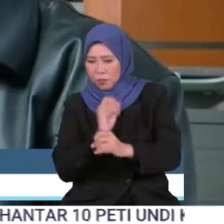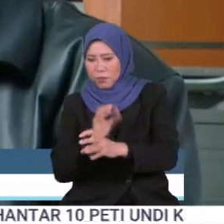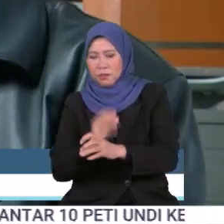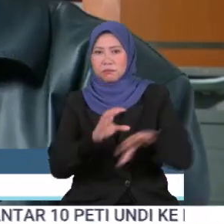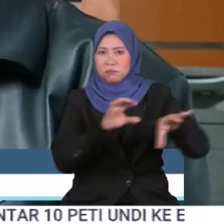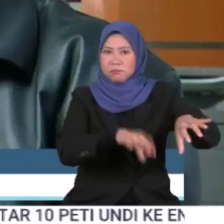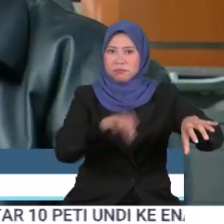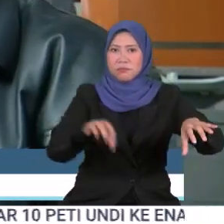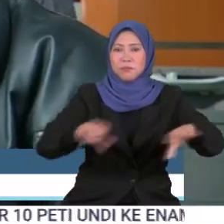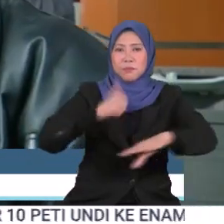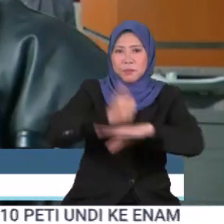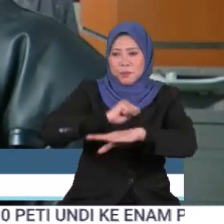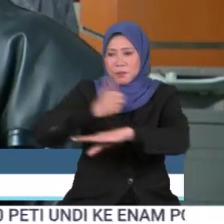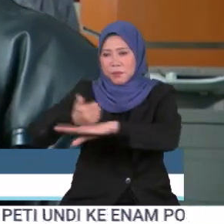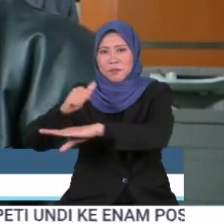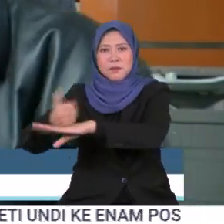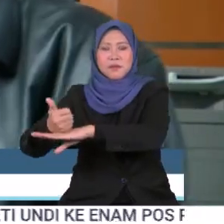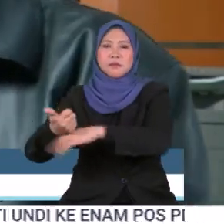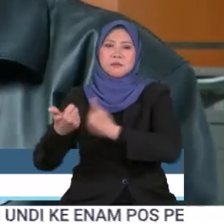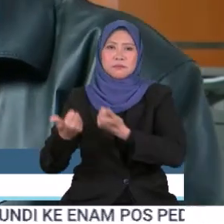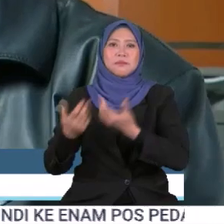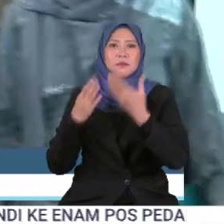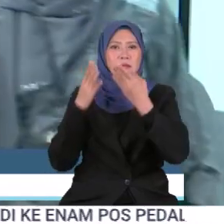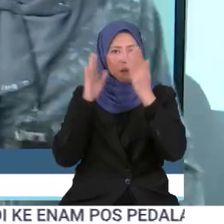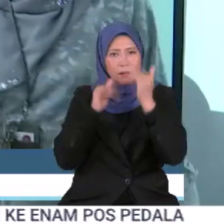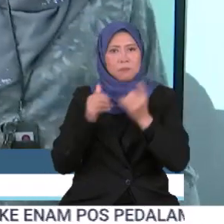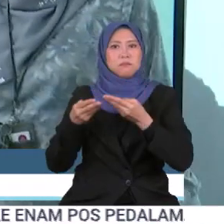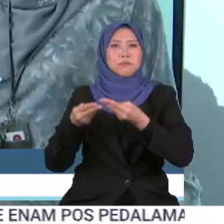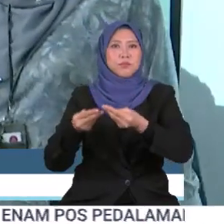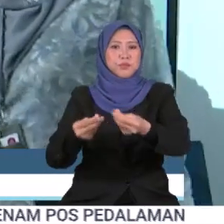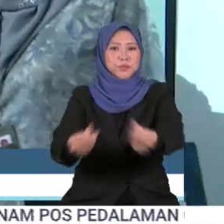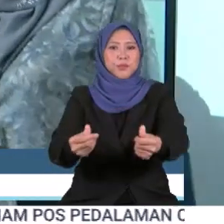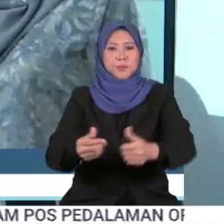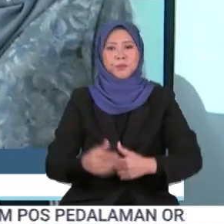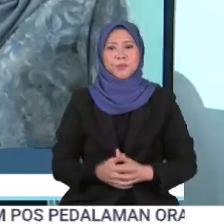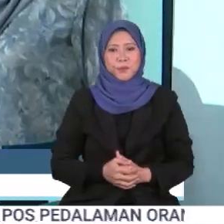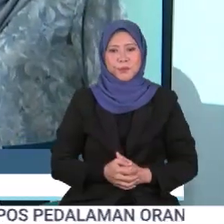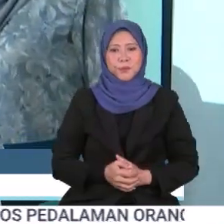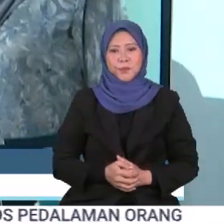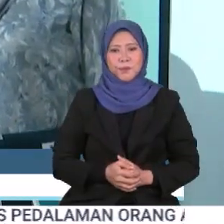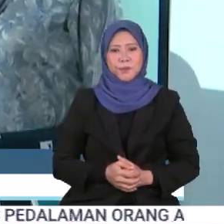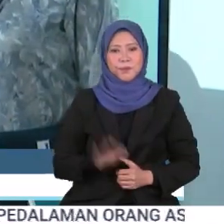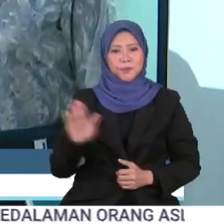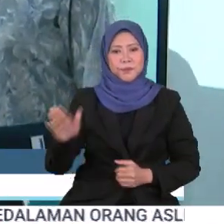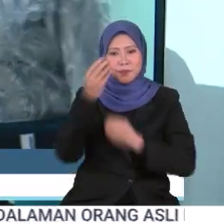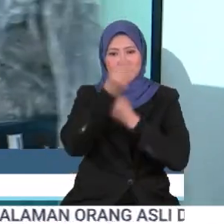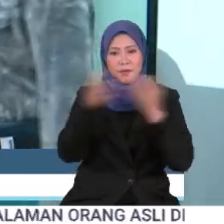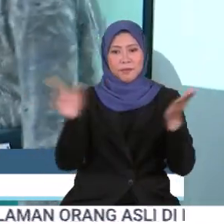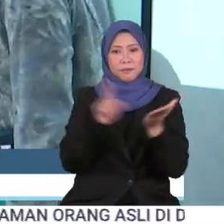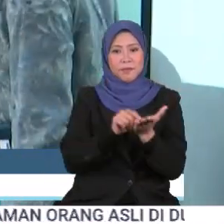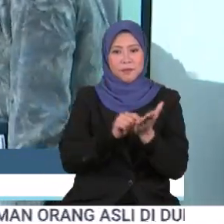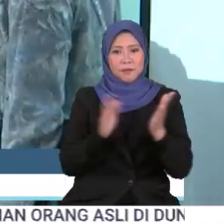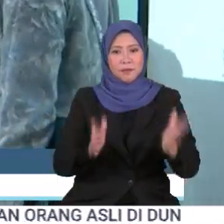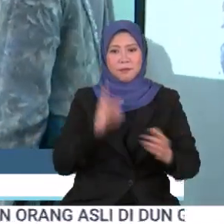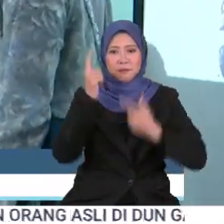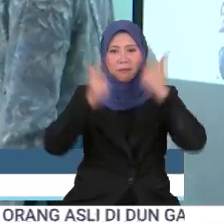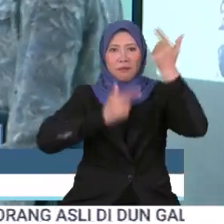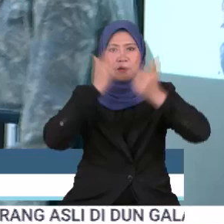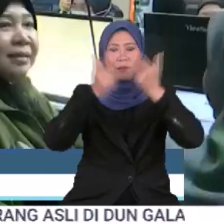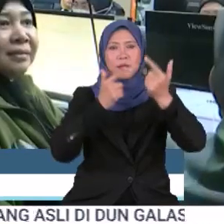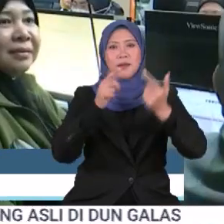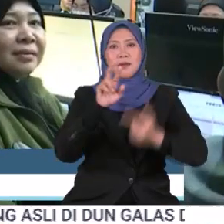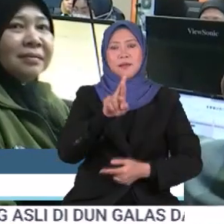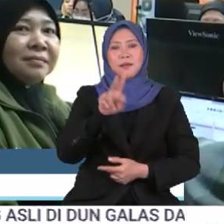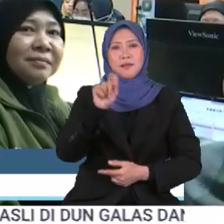jadi saya rasa semuanya akan berjalan dengan lancar beliau bercakap kepada pemberita selepas melawat Wisma berita